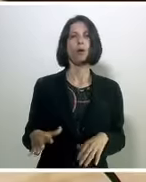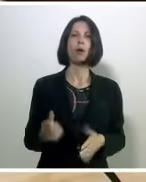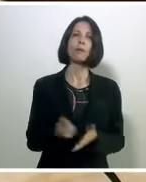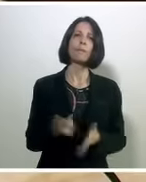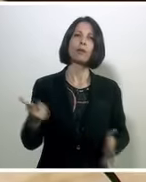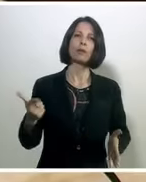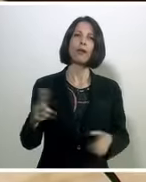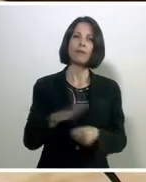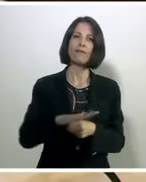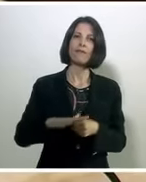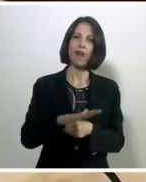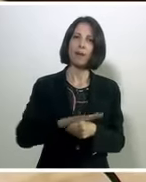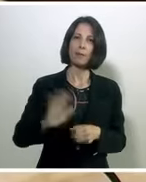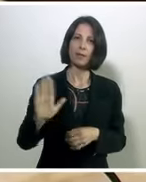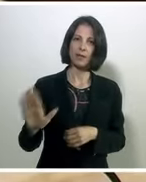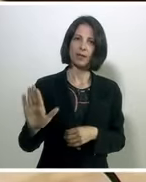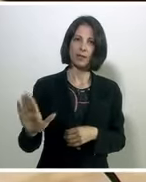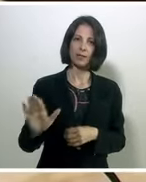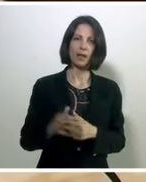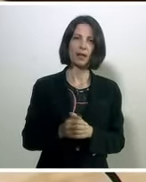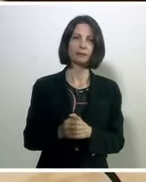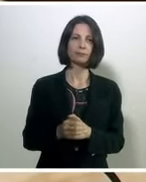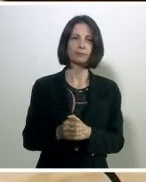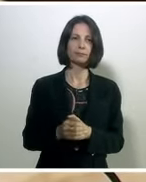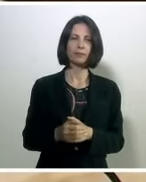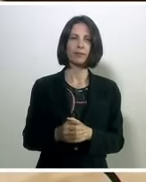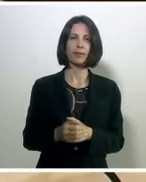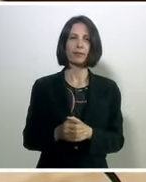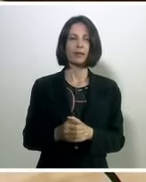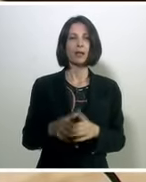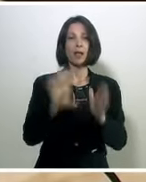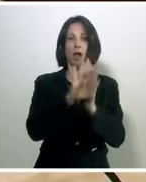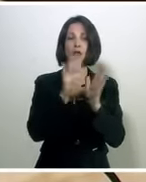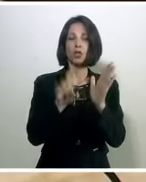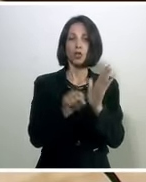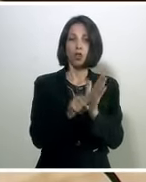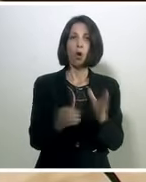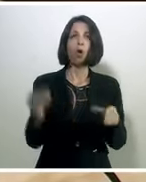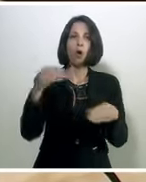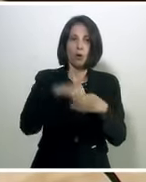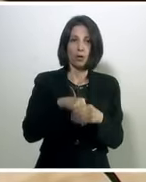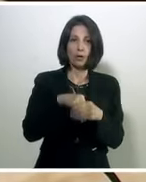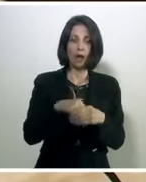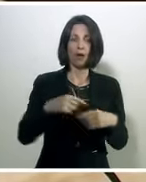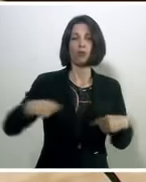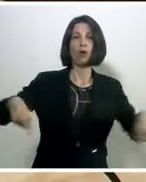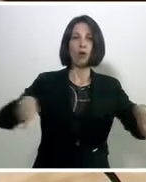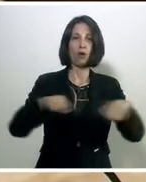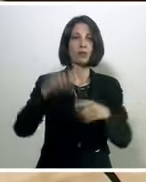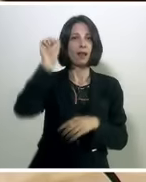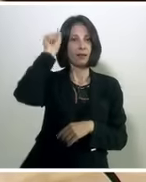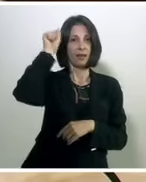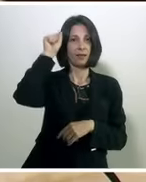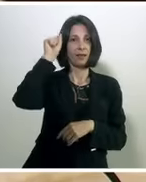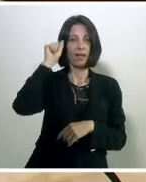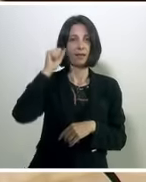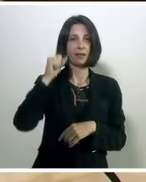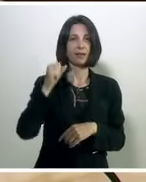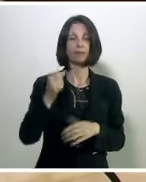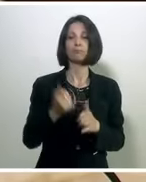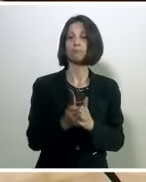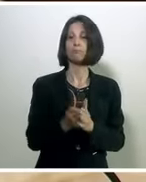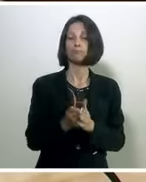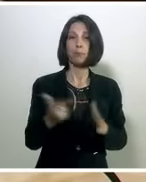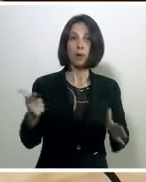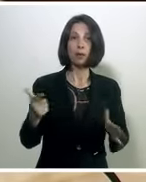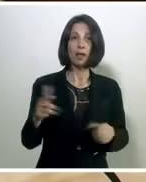sua famiglia profondamente inserita nella nostra storia e nella storia della Sardegna Forse è proprio per l'importanza della